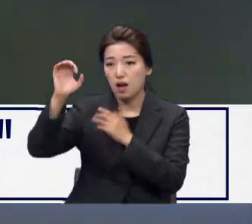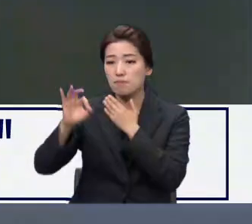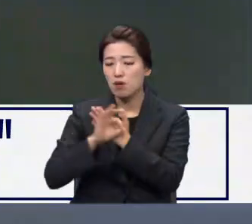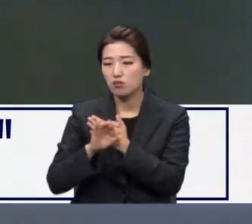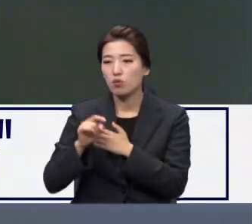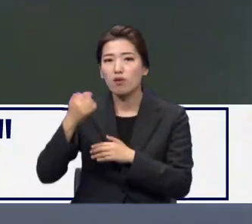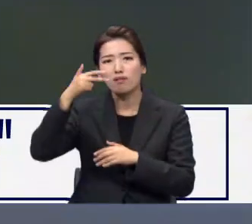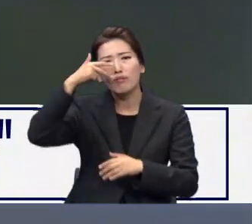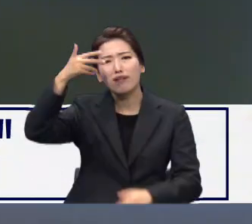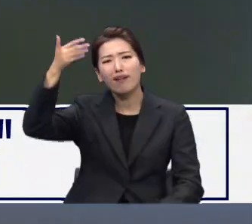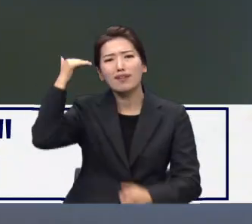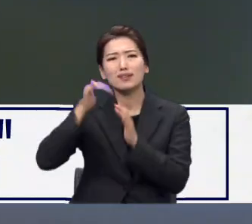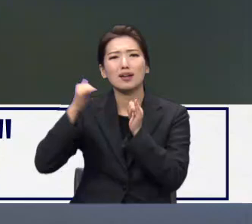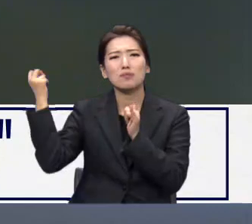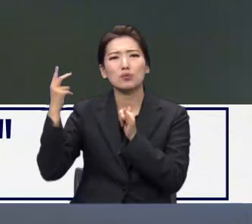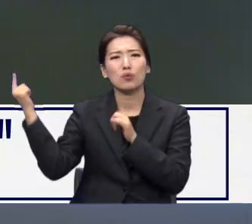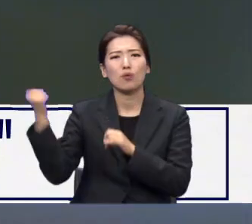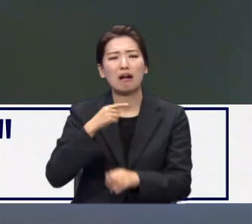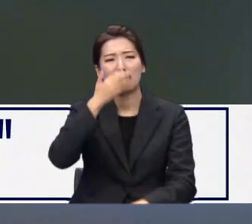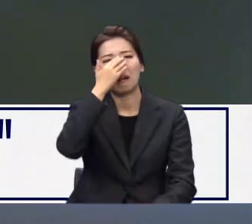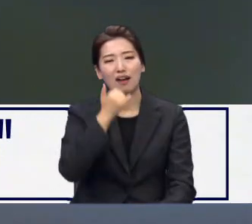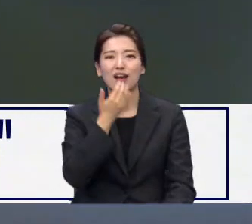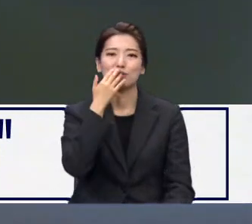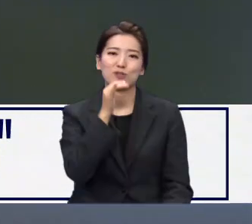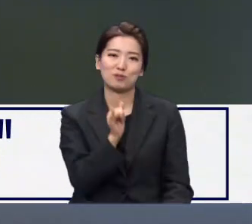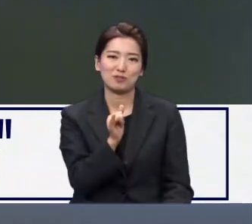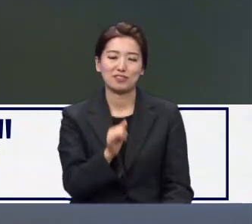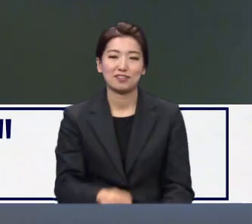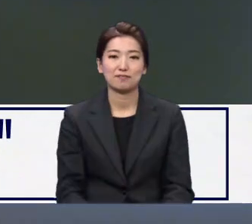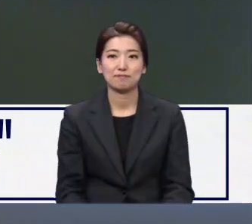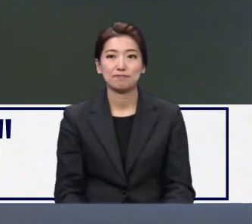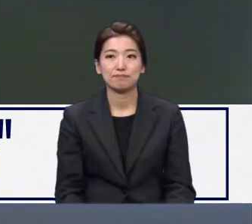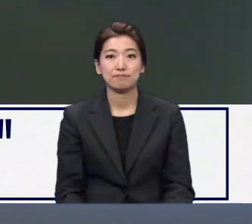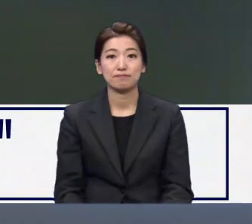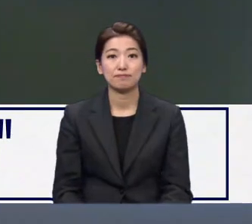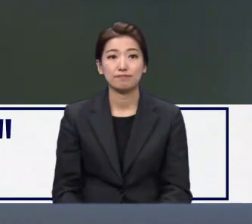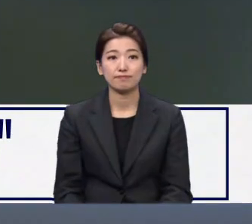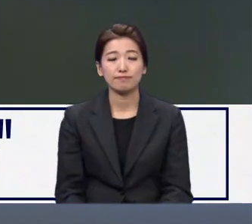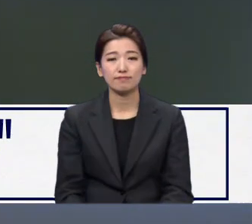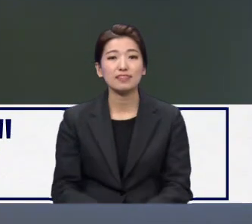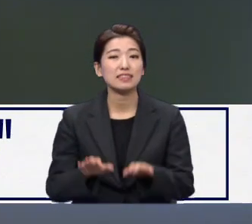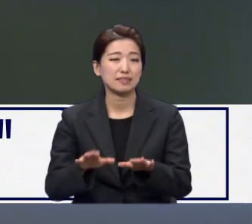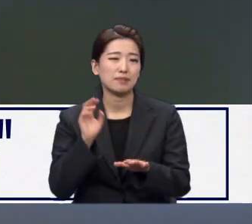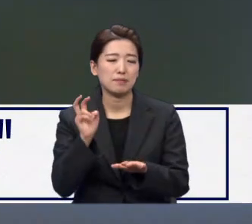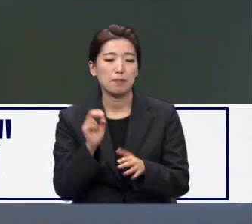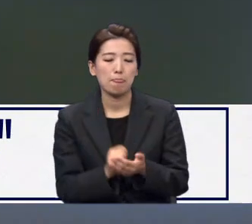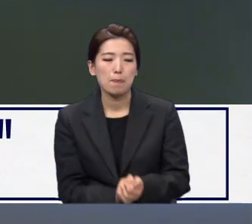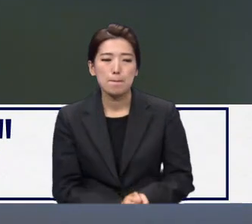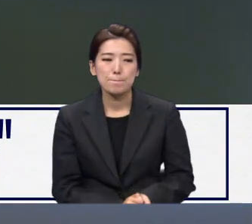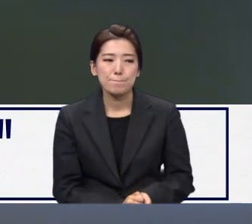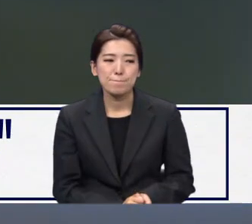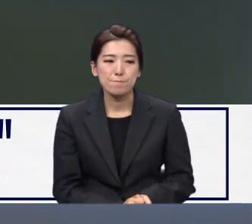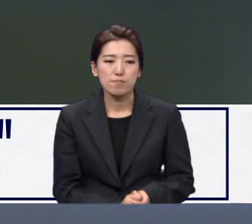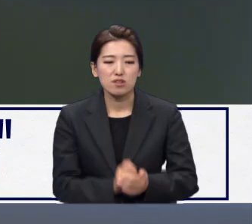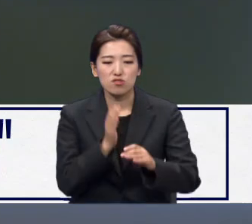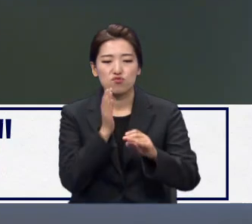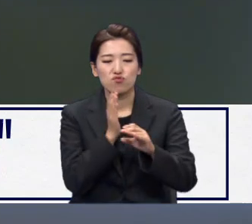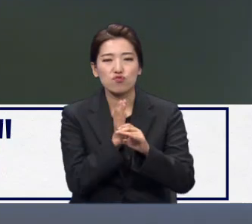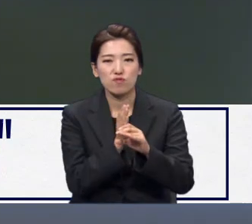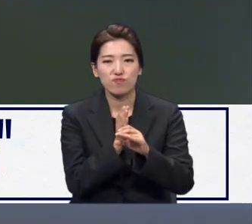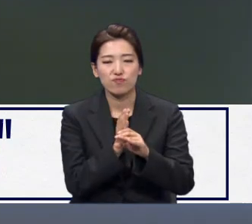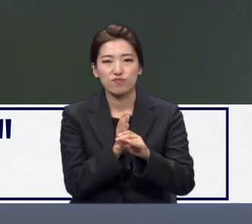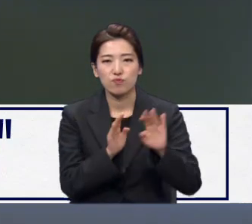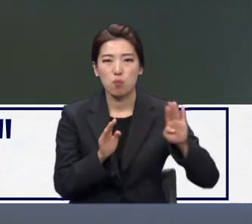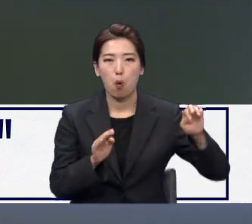남경필 지사 얘기가 지금 중도층 수도권 중도층 이게 자꾸 나오니까 지금 나오는 것 같은데 본인